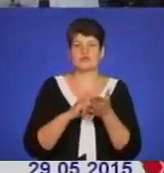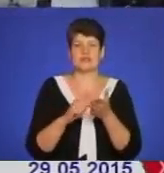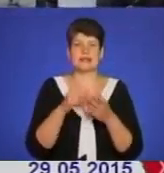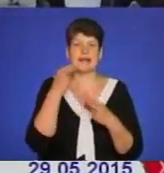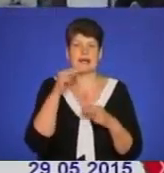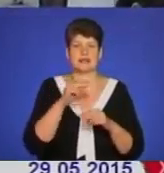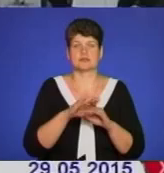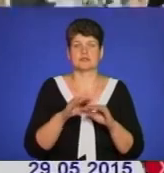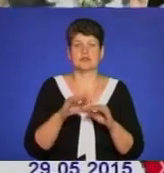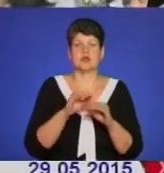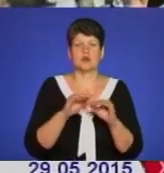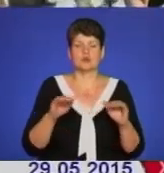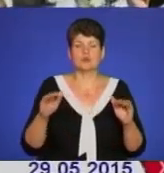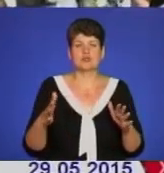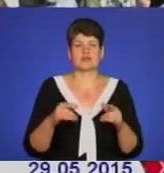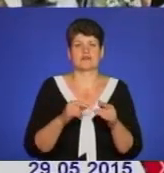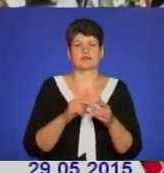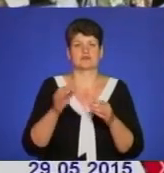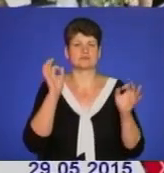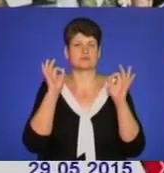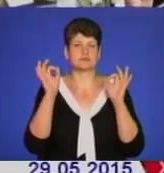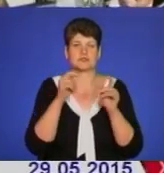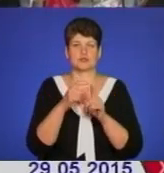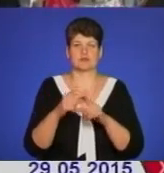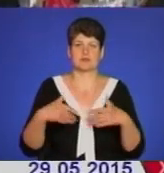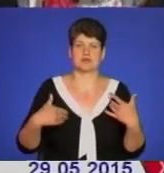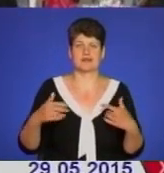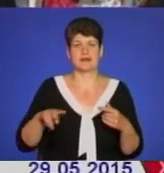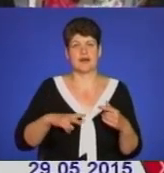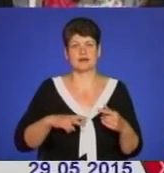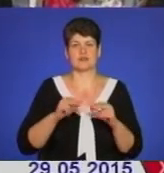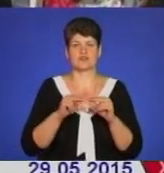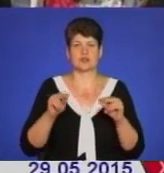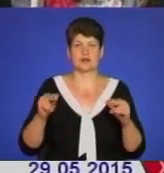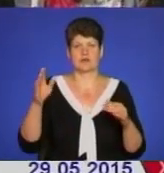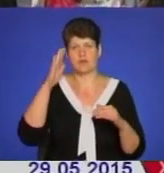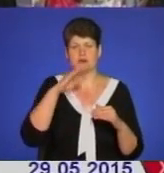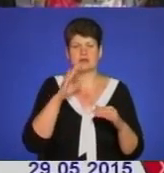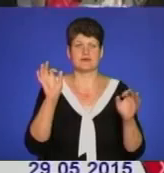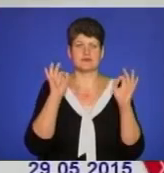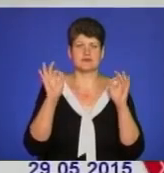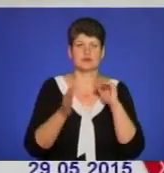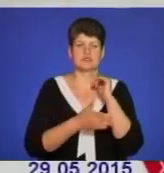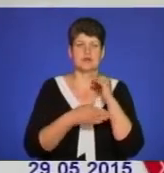кращих учнів, лунали слова привітань від директора, вчителів та батьків. Віддзвенів